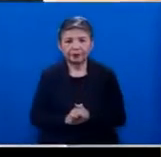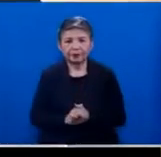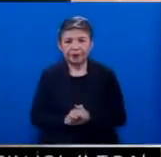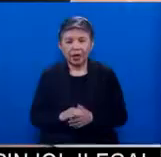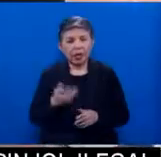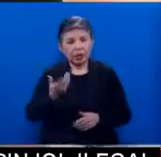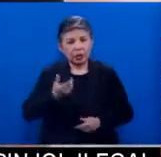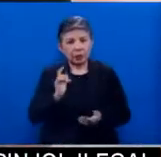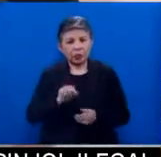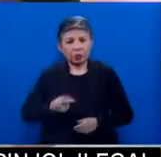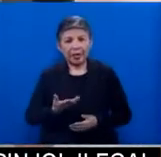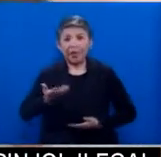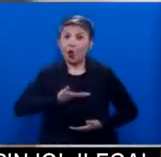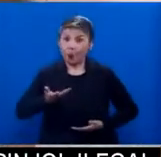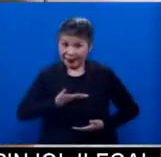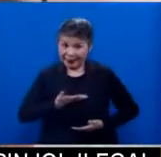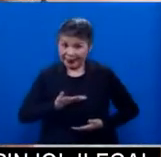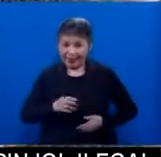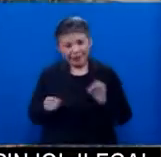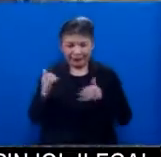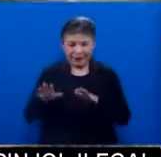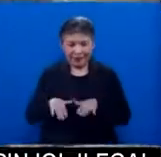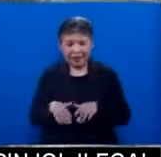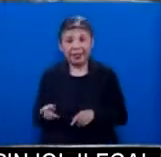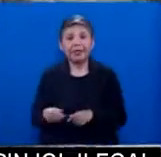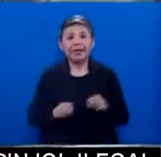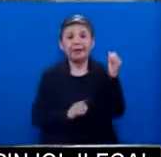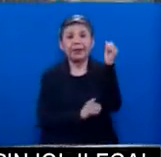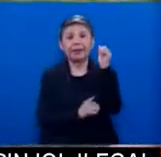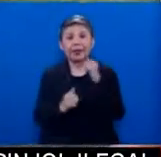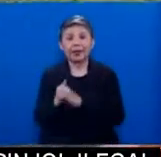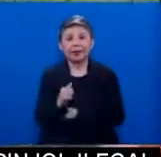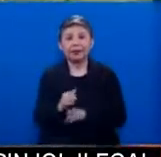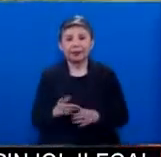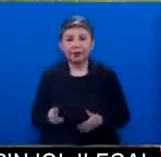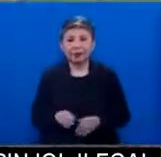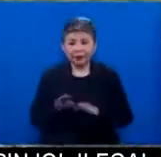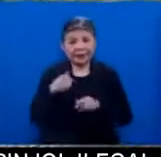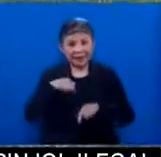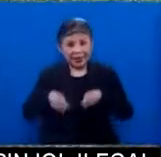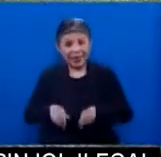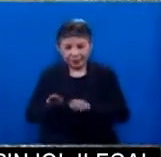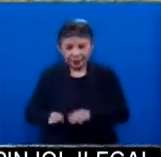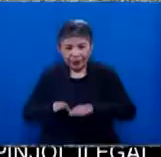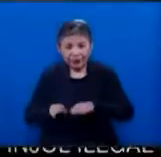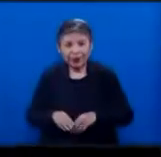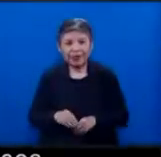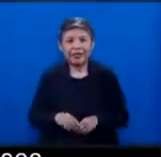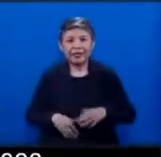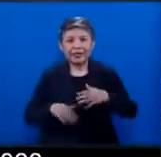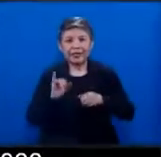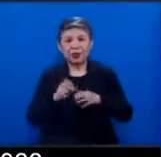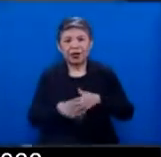Berawal dari hobi, Reza Syah Fahlevi, pria asal Palembang, Sumatera Selatan ini membudidayakan iguana jenis El